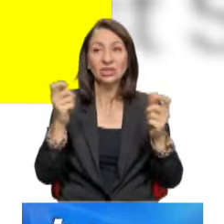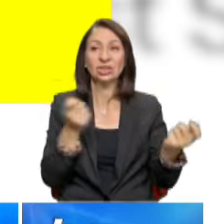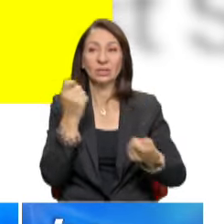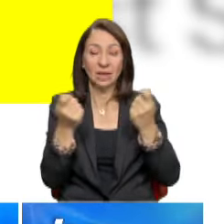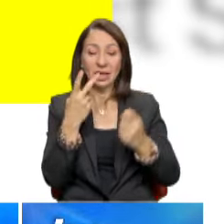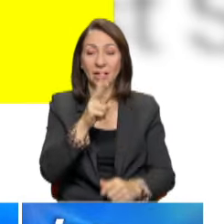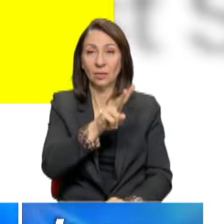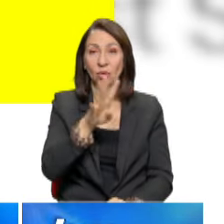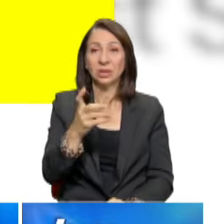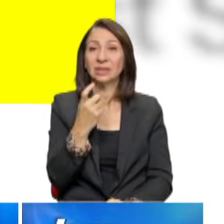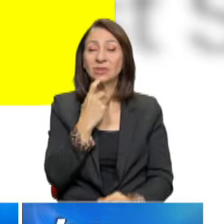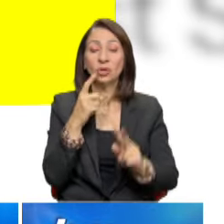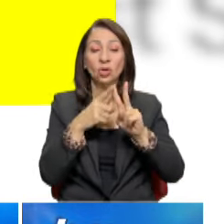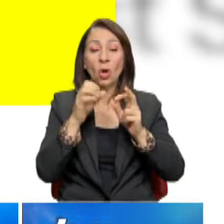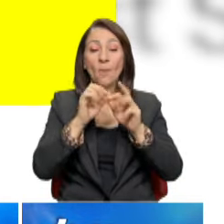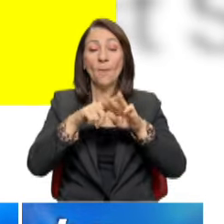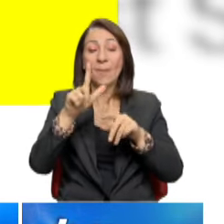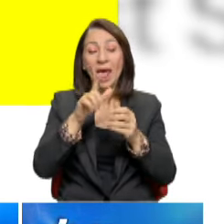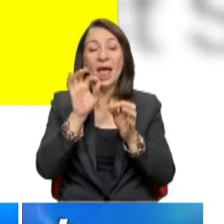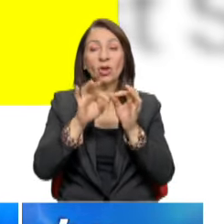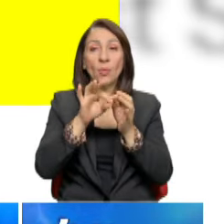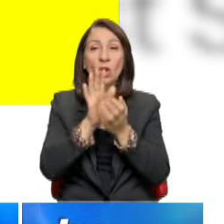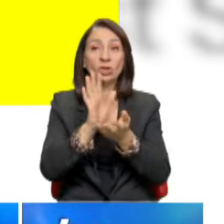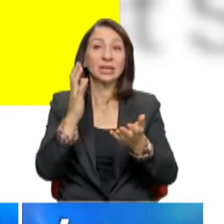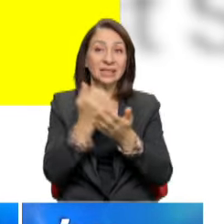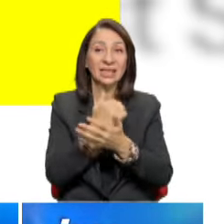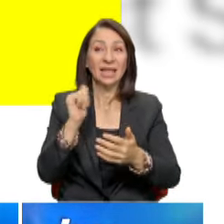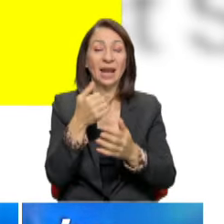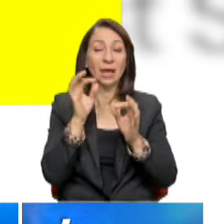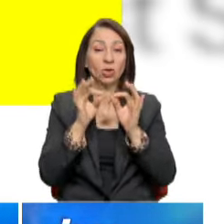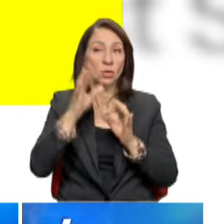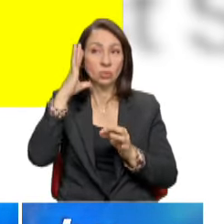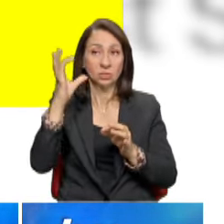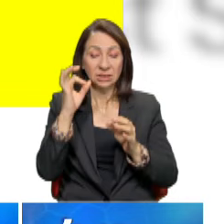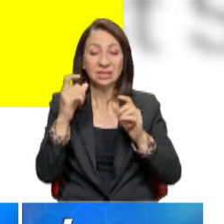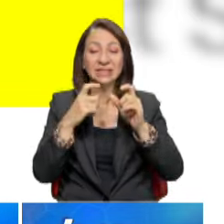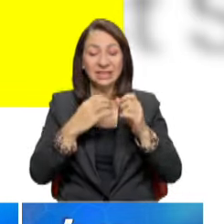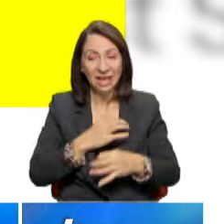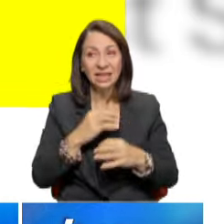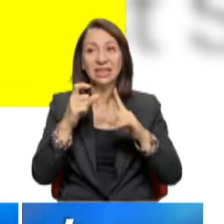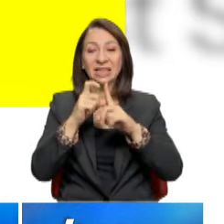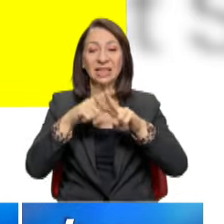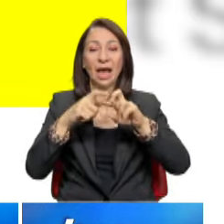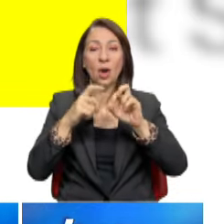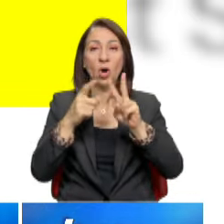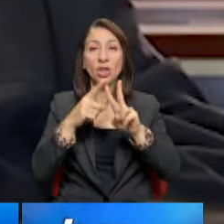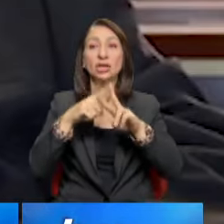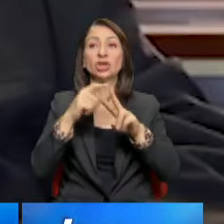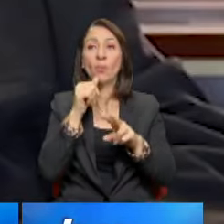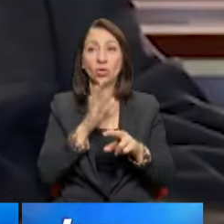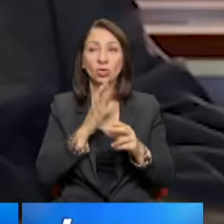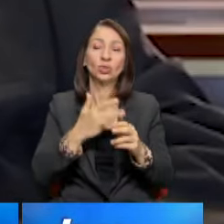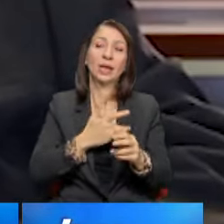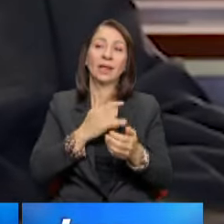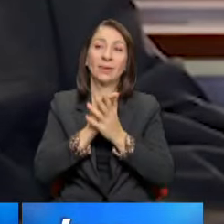çalışmalarıyla 2024 yılı Nobel Ekonomi Ödülünü kazanan değerli ekonomist Sayın Daron Acemoğlu'nu yürekten tebrik ediyoruz.